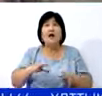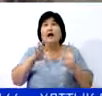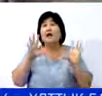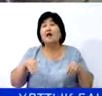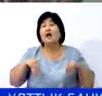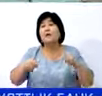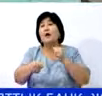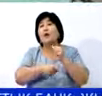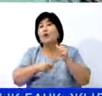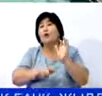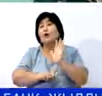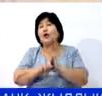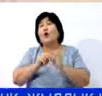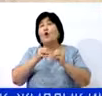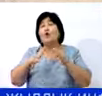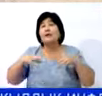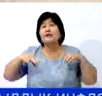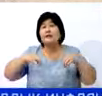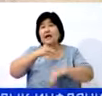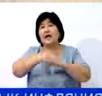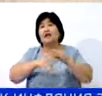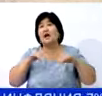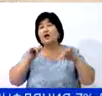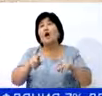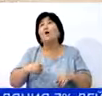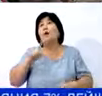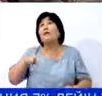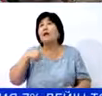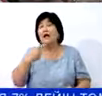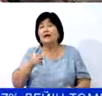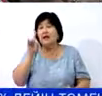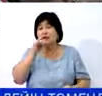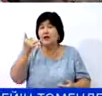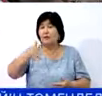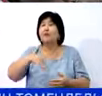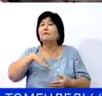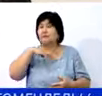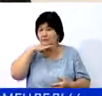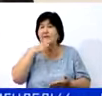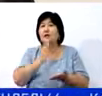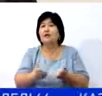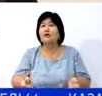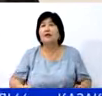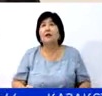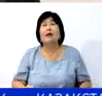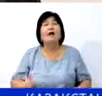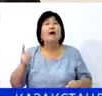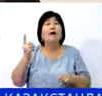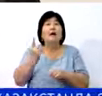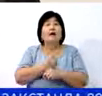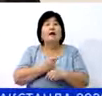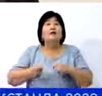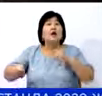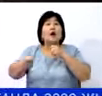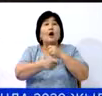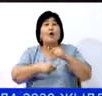егін ору науқанына 15 техника жұмылдырылып отыр. Мамандардың айтуынша жанар жағармай қоры жеткілікті. Қазір алғашқы орақ жұмыстарын бастап